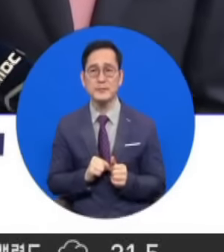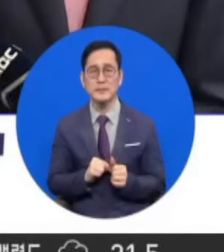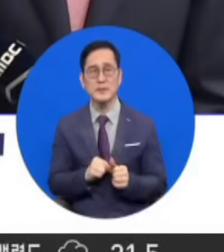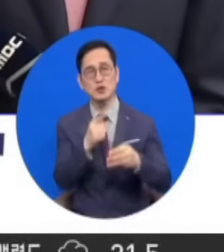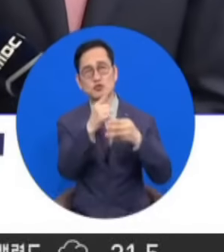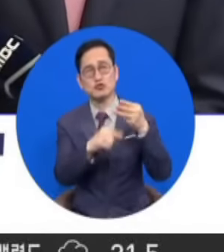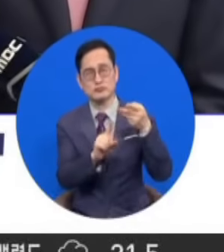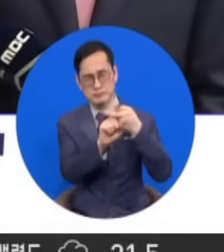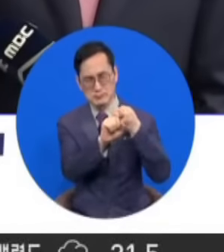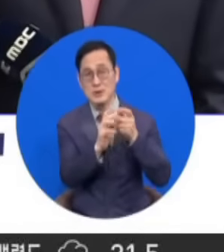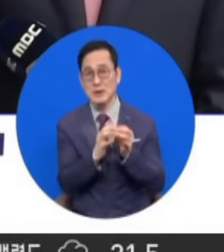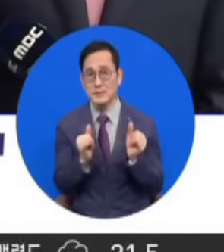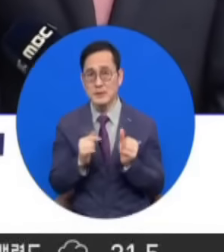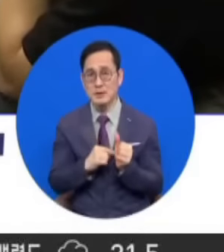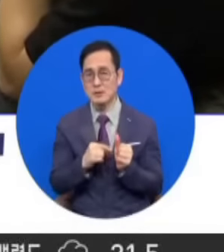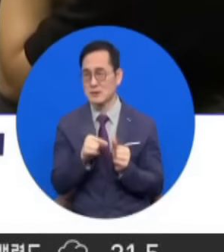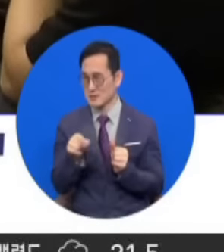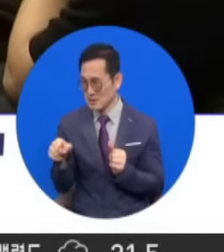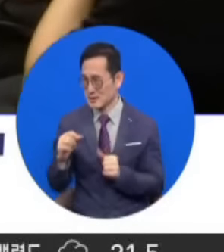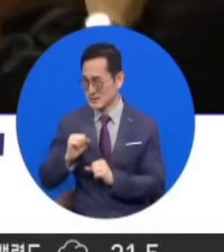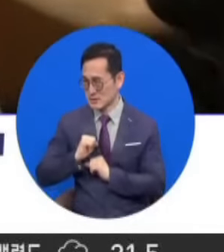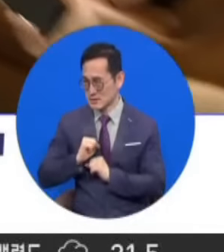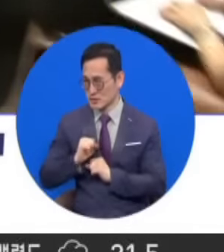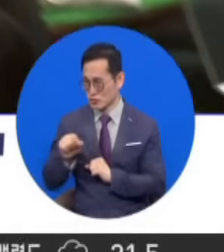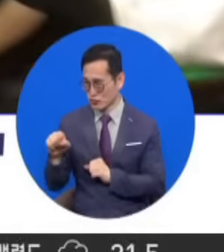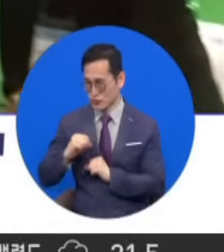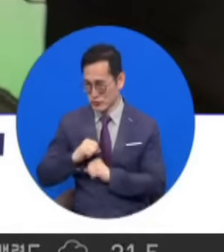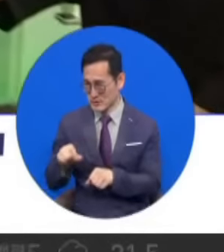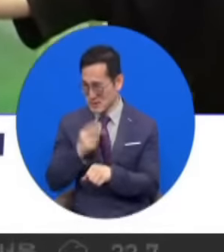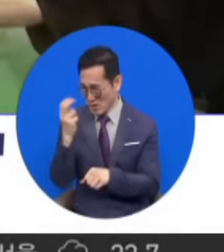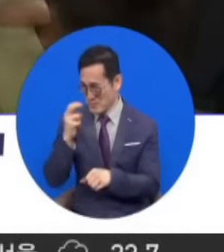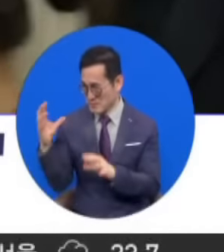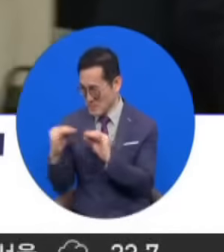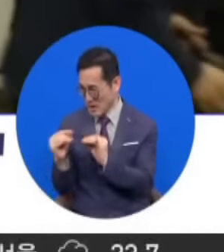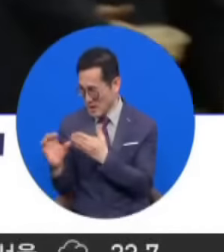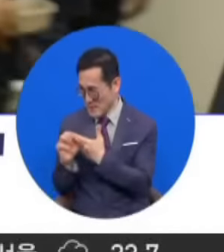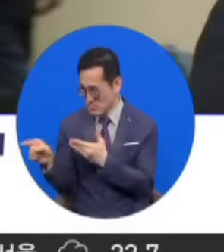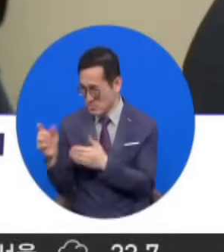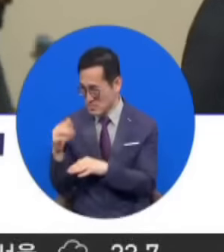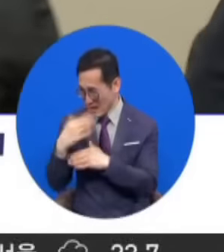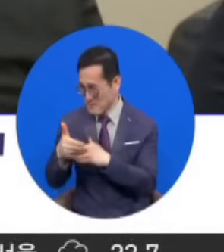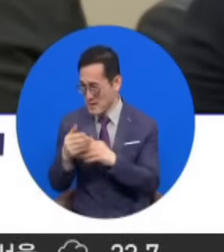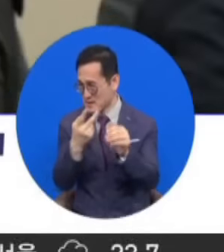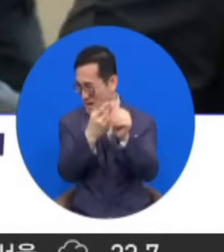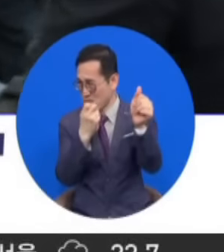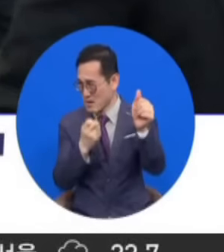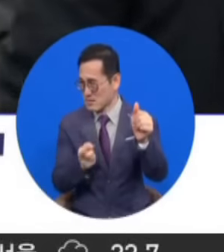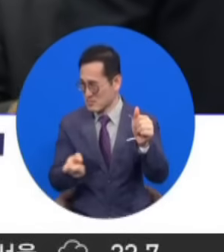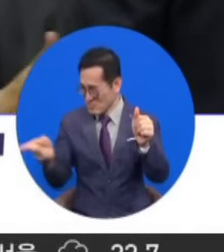저런 얘기를 하는지 이해가 되지 않고 원희룡 후보는 막 뻐꾸기 얘기 또 하고 있어요.